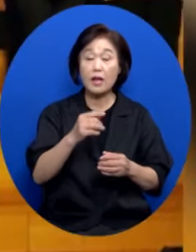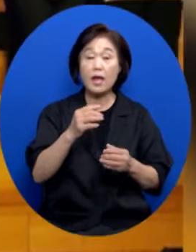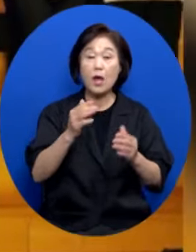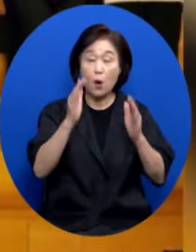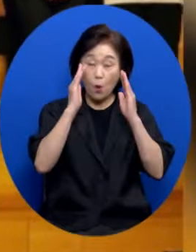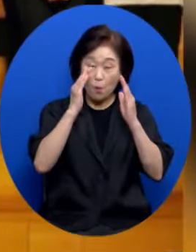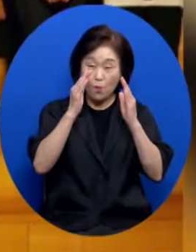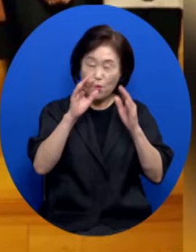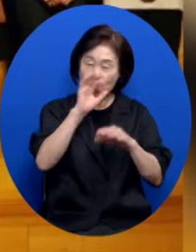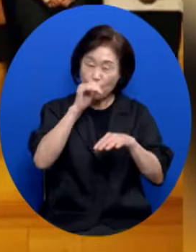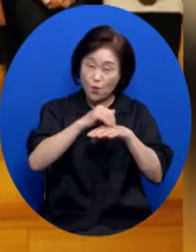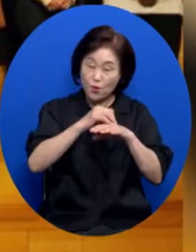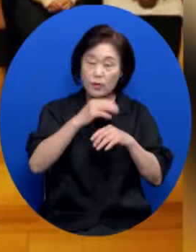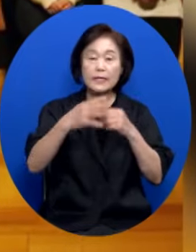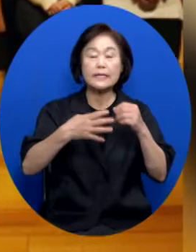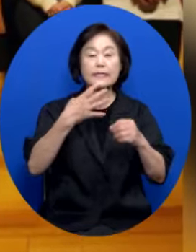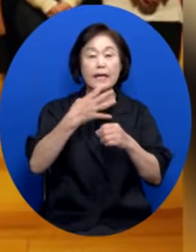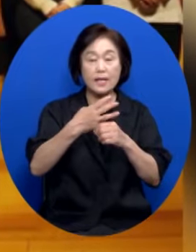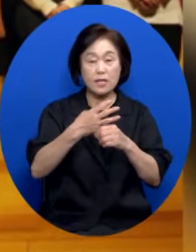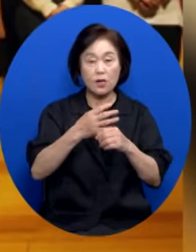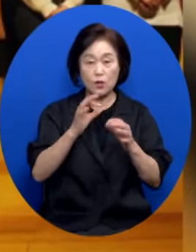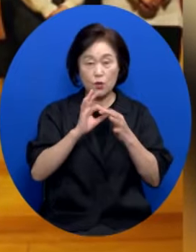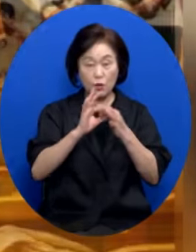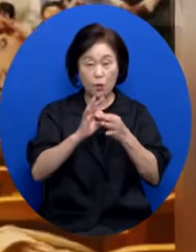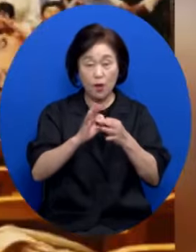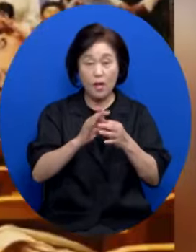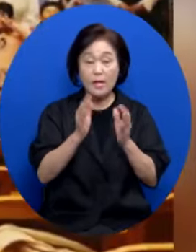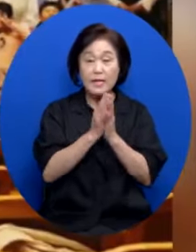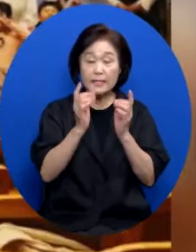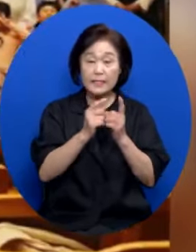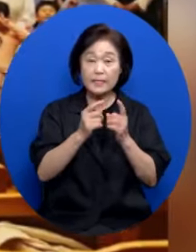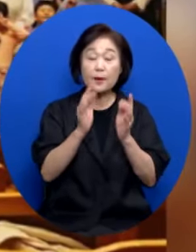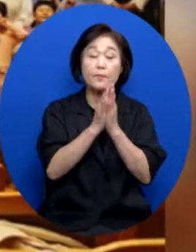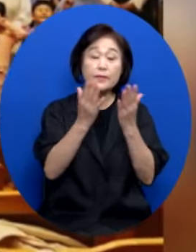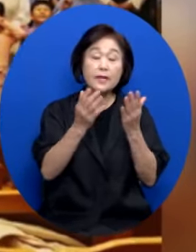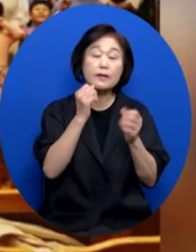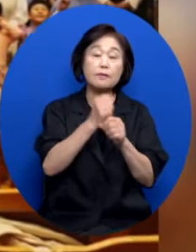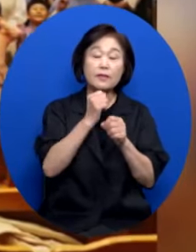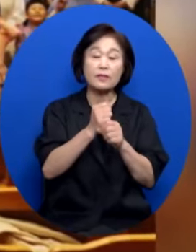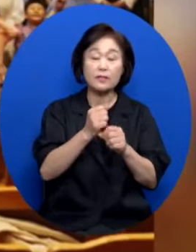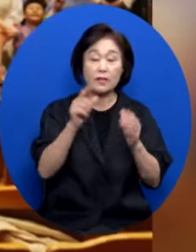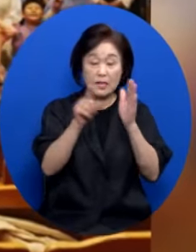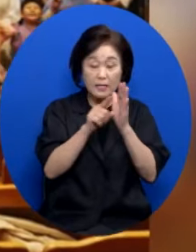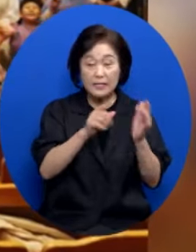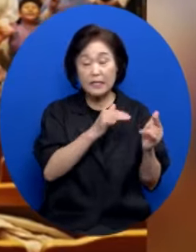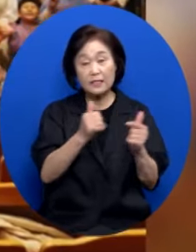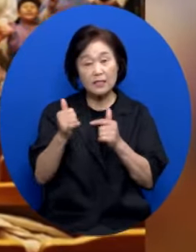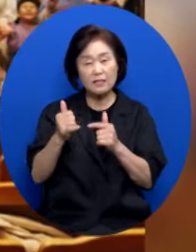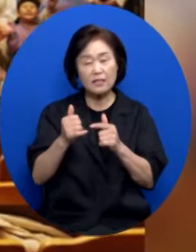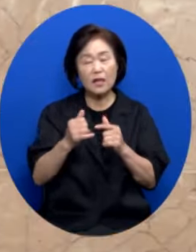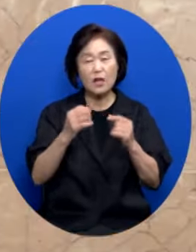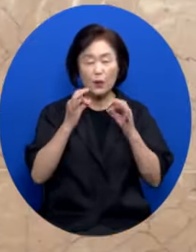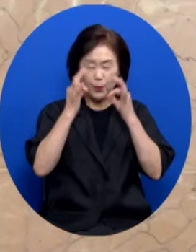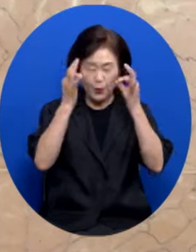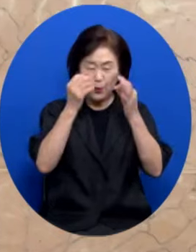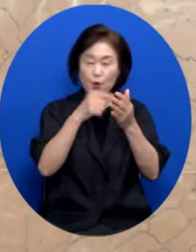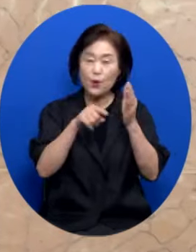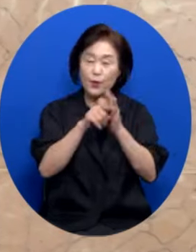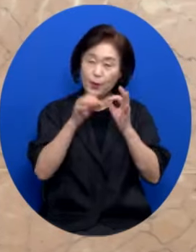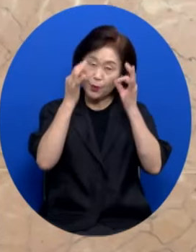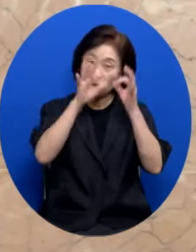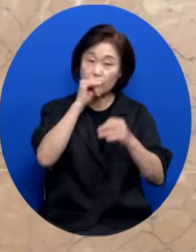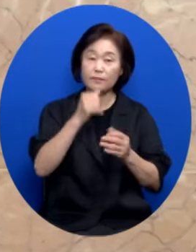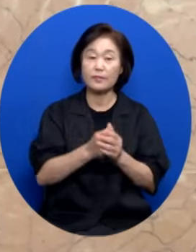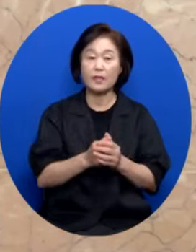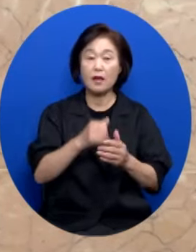걸립니다. 이 목사는 직접 성경 교재를 만드는 등 교인들의 신앙을 위해 노력해왔습니다. 성경을 성도들에게